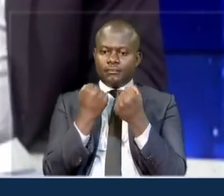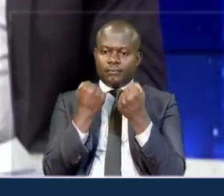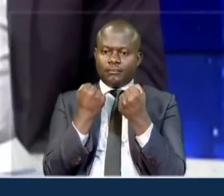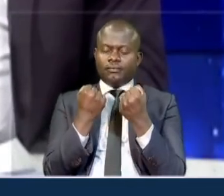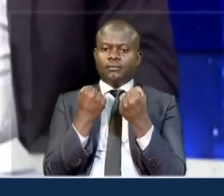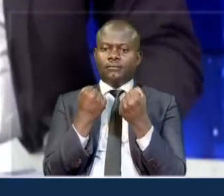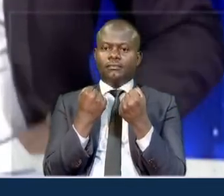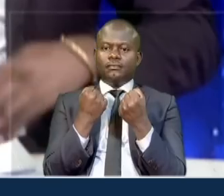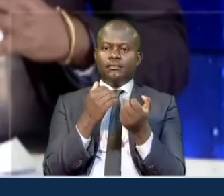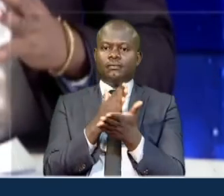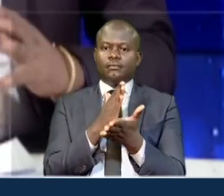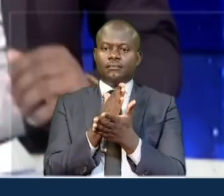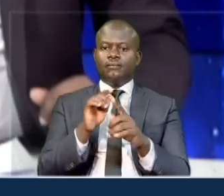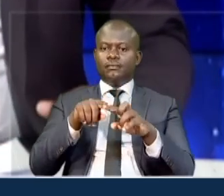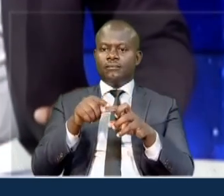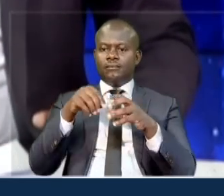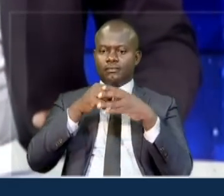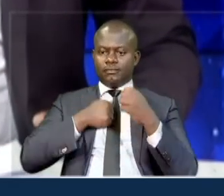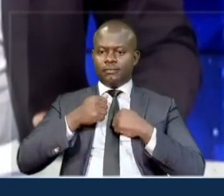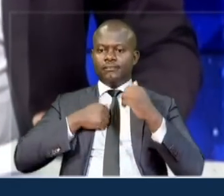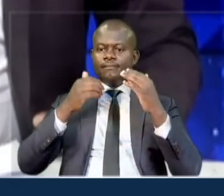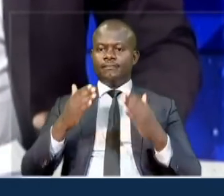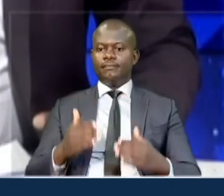inkingi zishingirwa hano mu Rwanda?